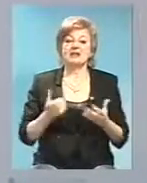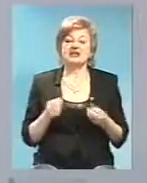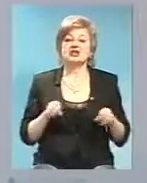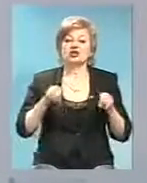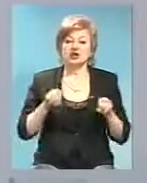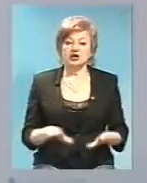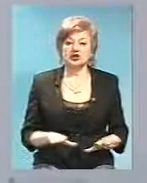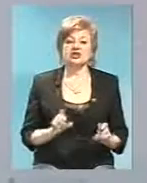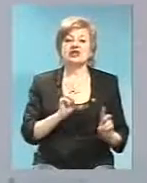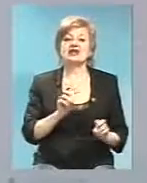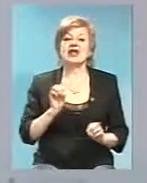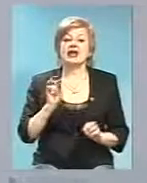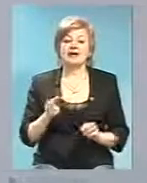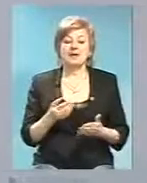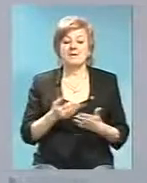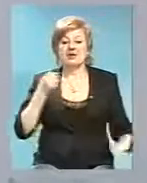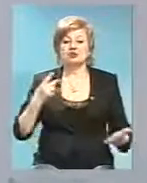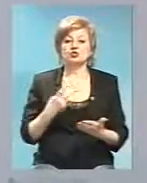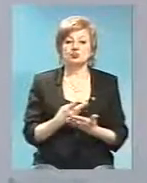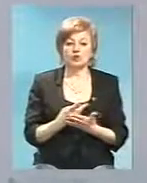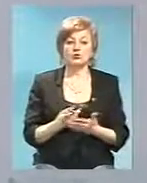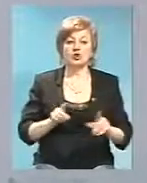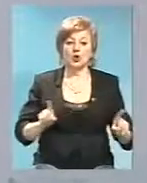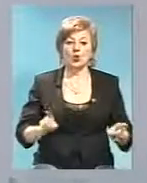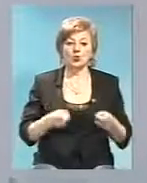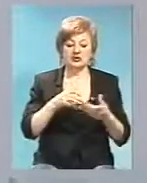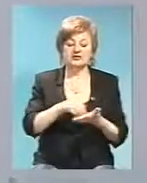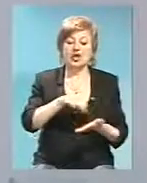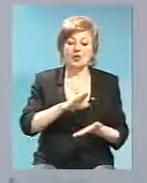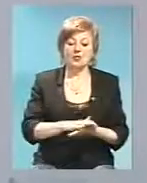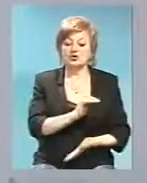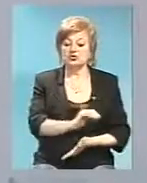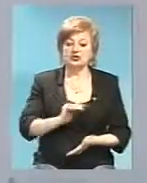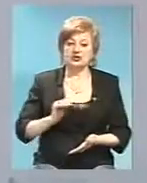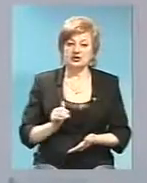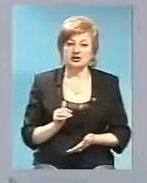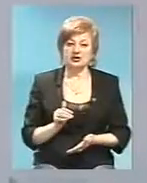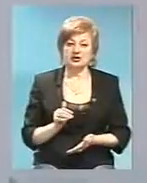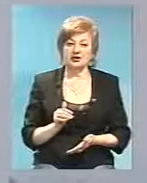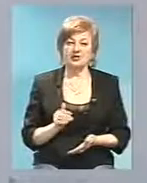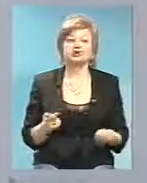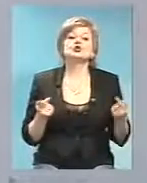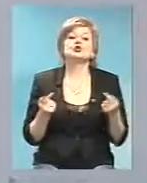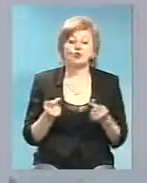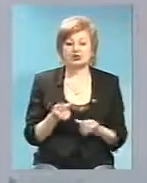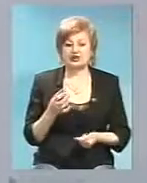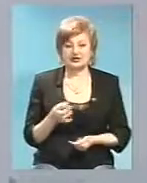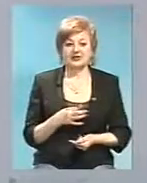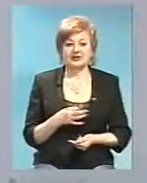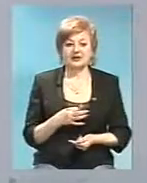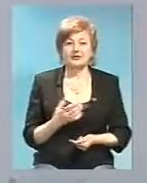рішення, яким передбачено організацію обліку дітей шкільного віку. Давайте от конкретно предметно. Відповідно,